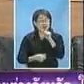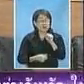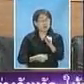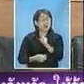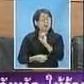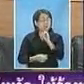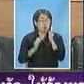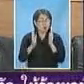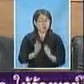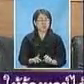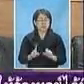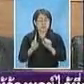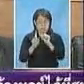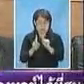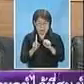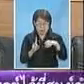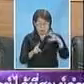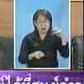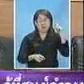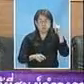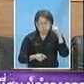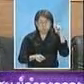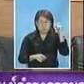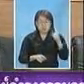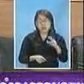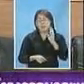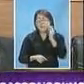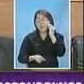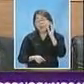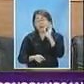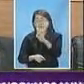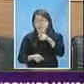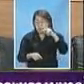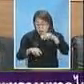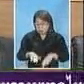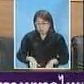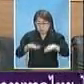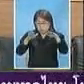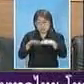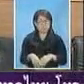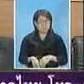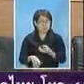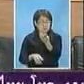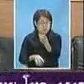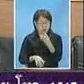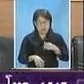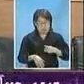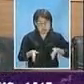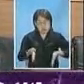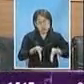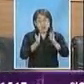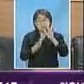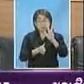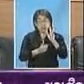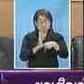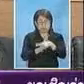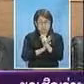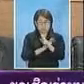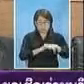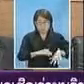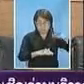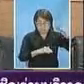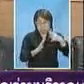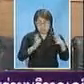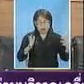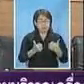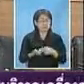ก็เข้าใจครับแต่บ้านท่านน้ำไม่ได้ท่วมเยอะเท่าคลองสามวาจริงๆนะท่านประธานขอความเห็นใจครับตัวเลขนี่ไม่ได้ผิดปกติอะไรเลยท่านประธานครับมีประช